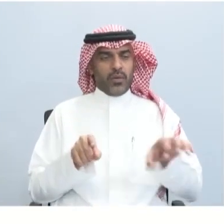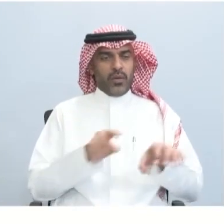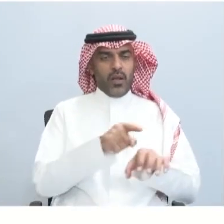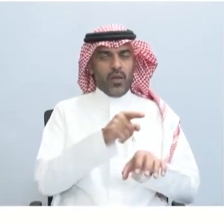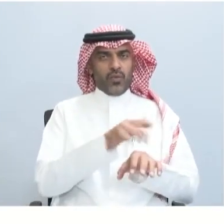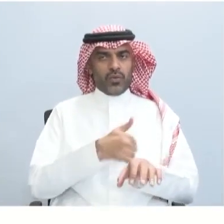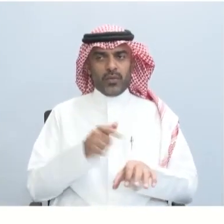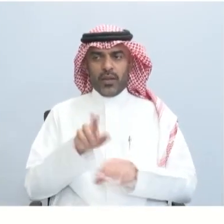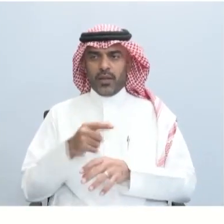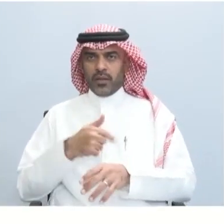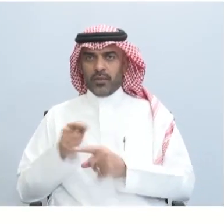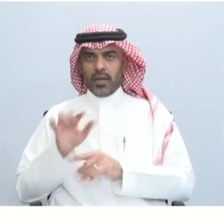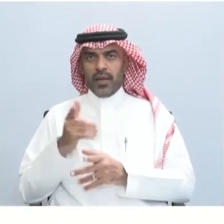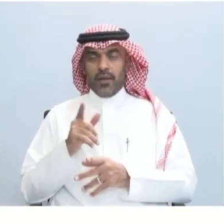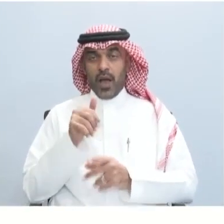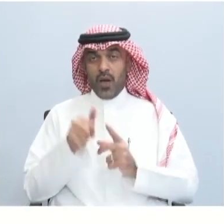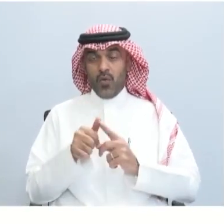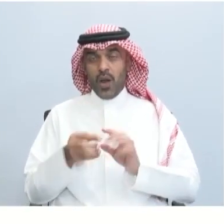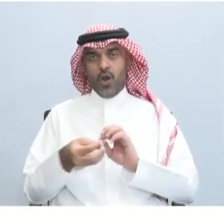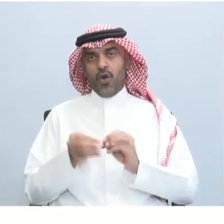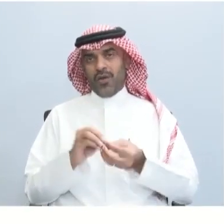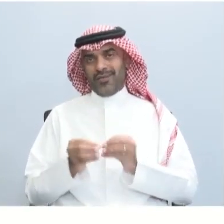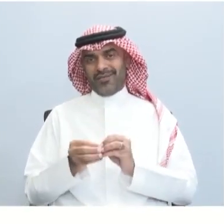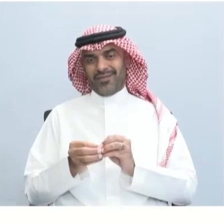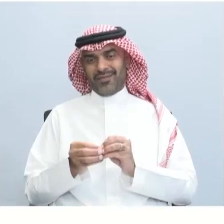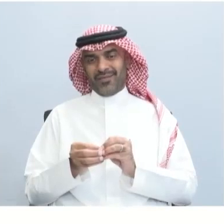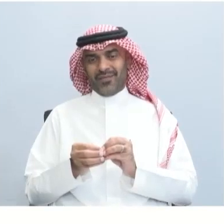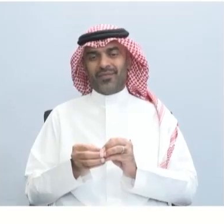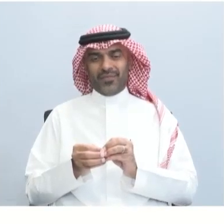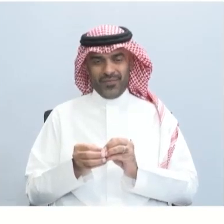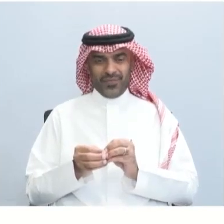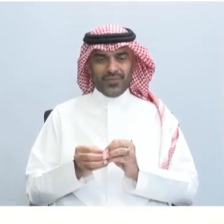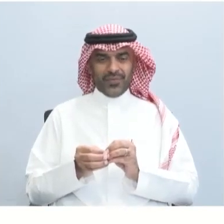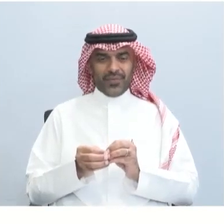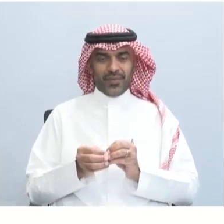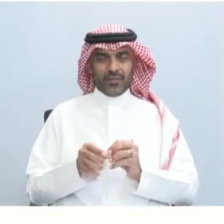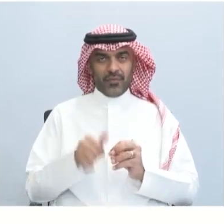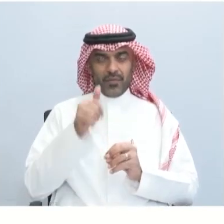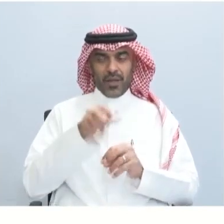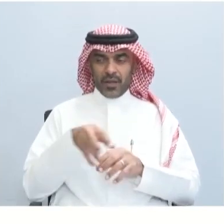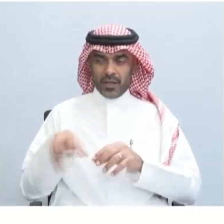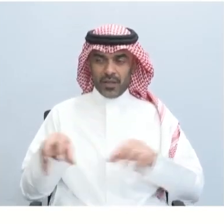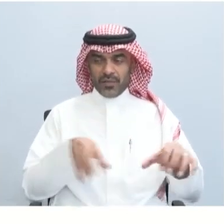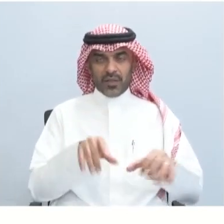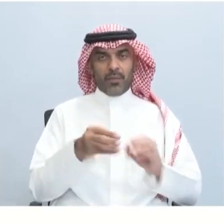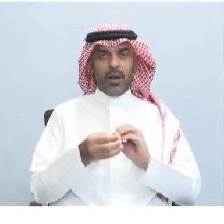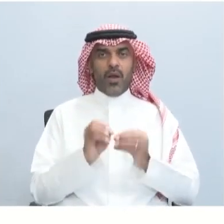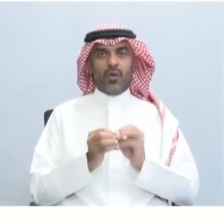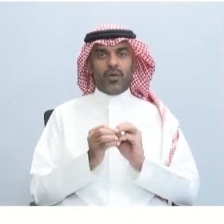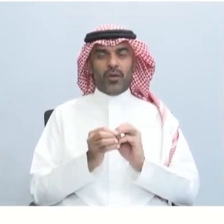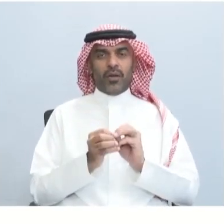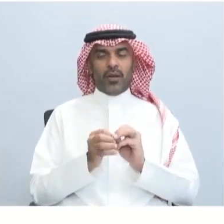ممتاز اللون احسنتم باللون تستطيع تصنيف هذه الاشياء باللون